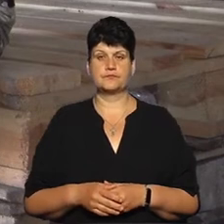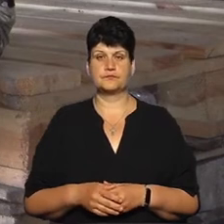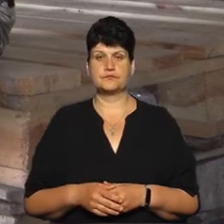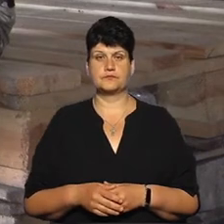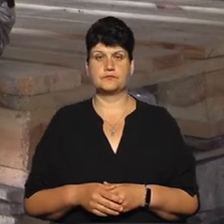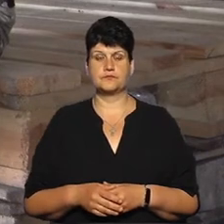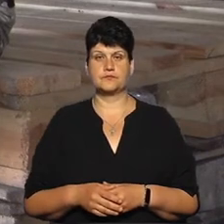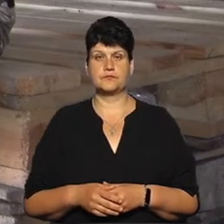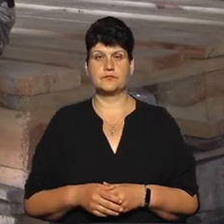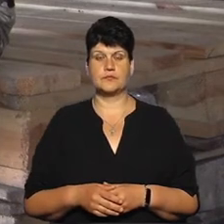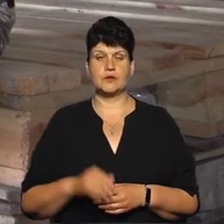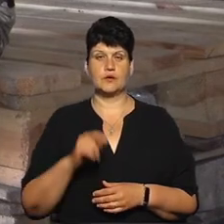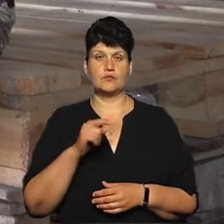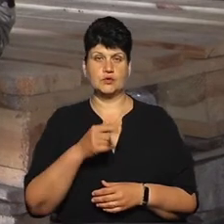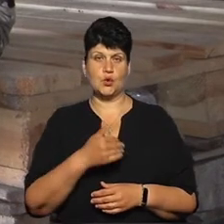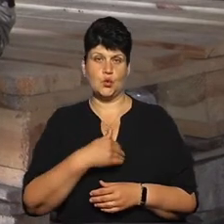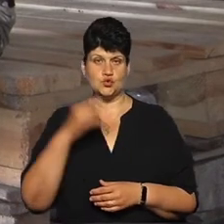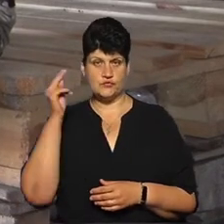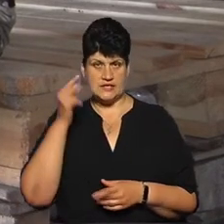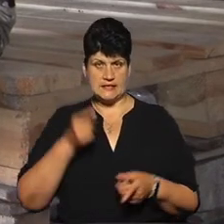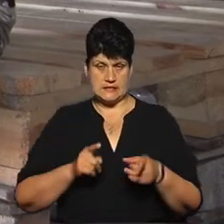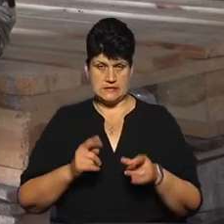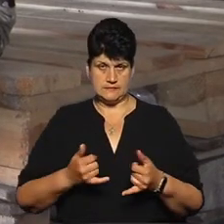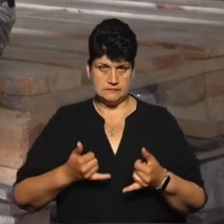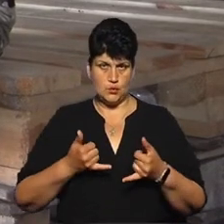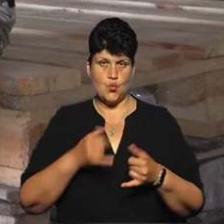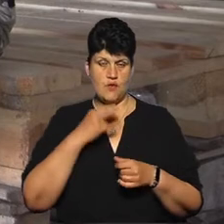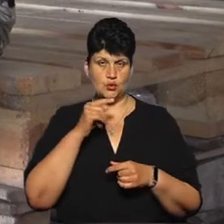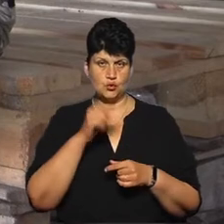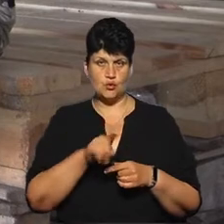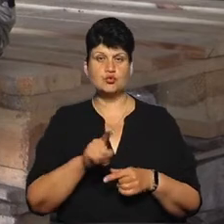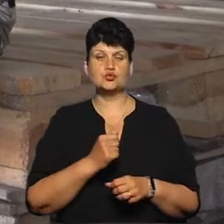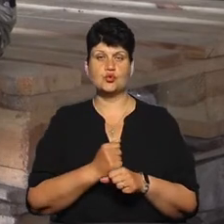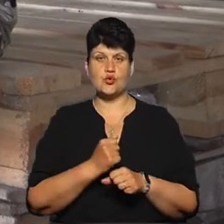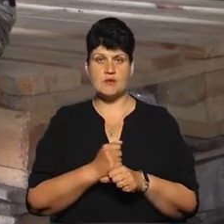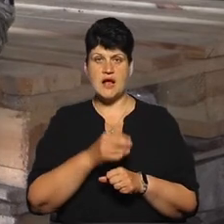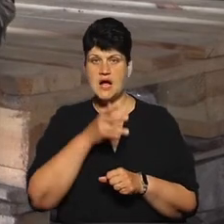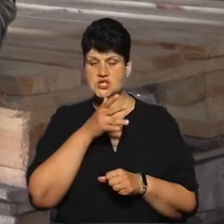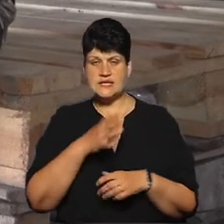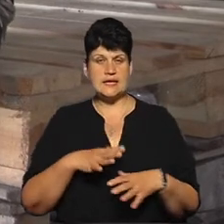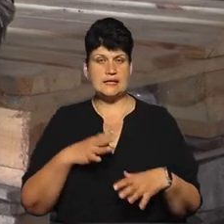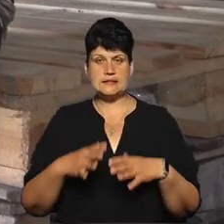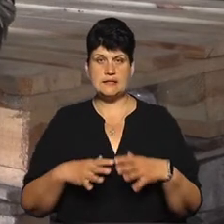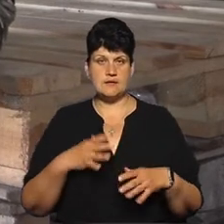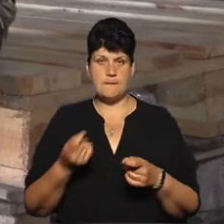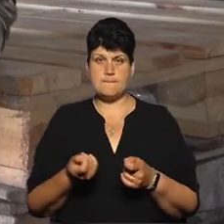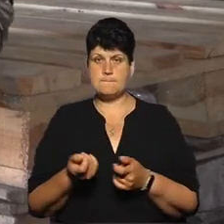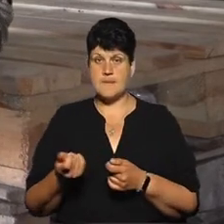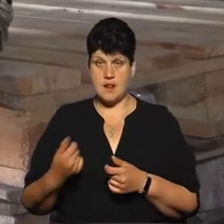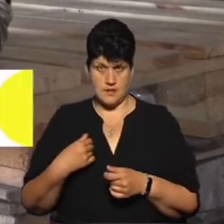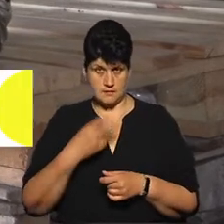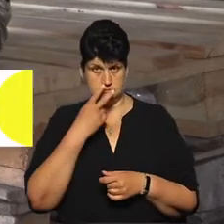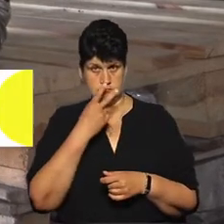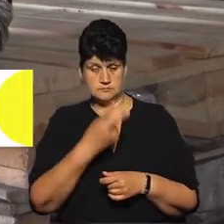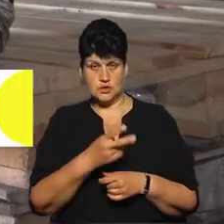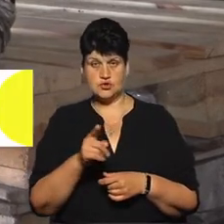Вони хочуть вчитися і дійсно приділяти увагу тому, що вони роблять. Але часу для тренування зазвичай мало. І я помітив, що в деяких місцях,